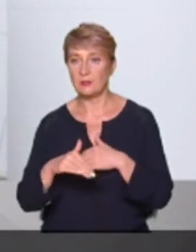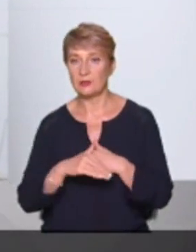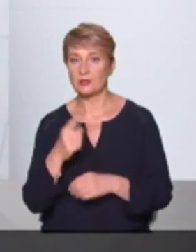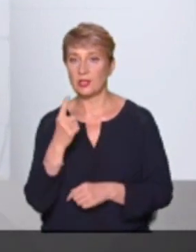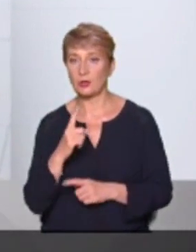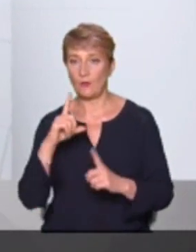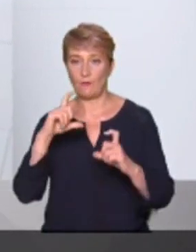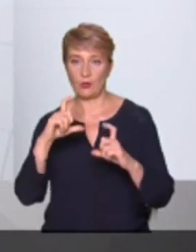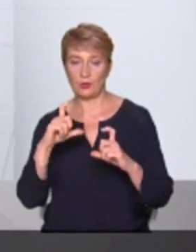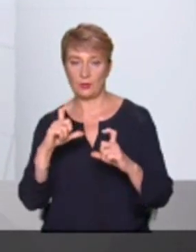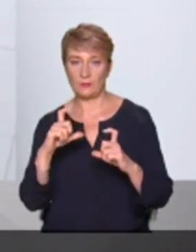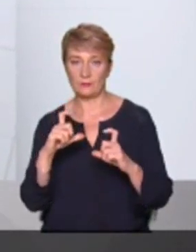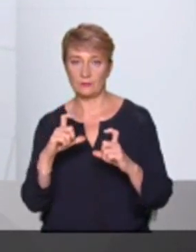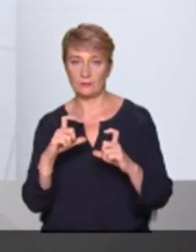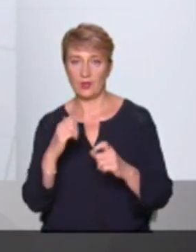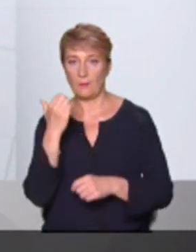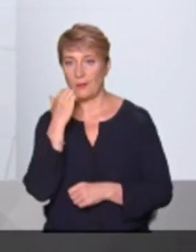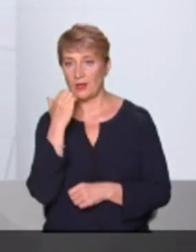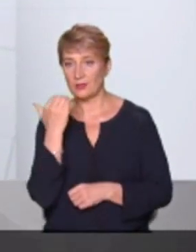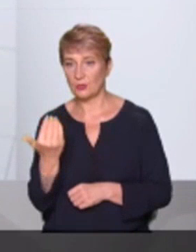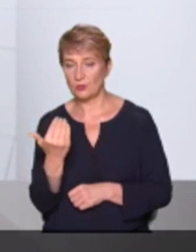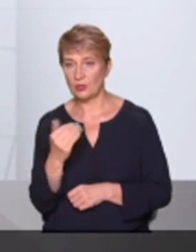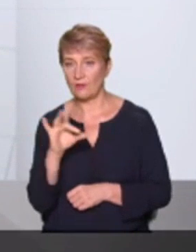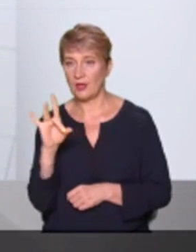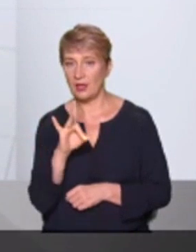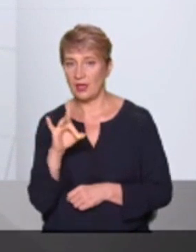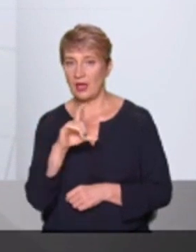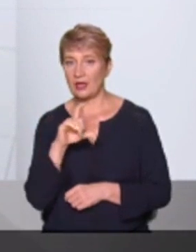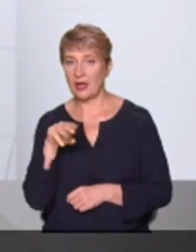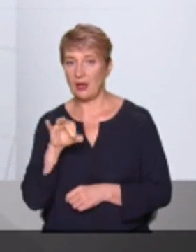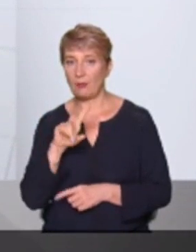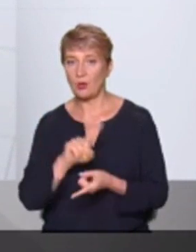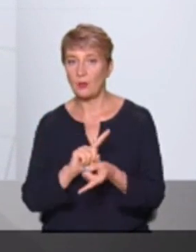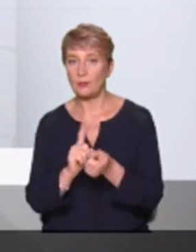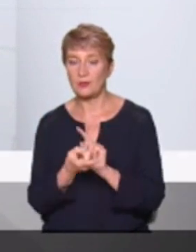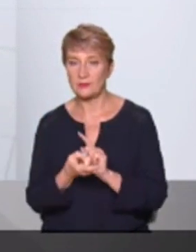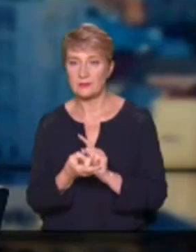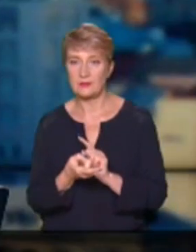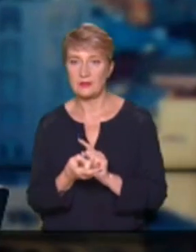фотографії, збірний образ московського Рембо вмить перетворився на Чмоню.